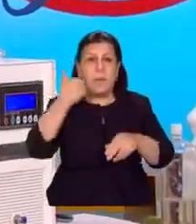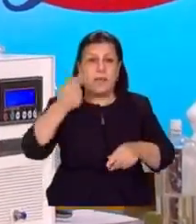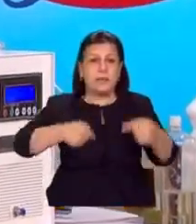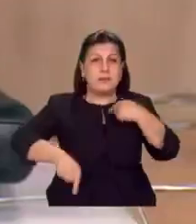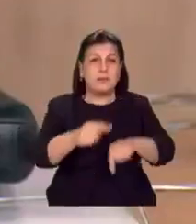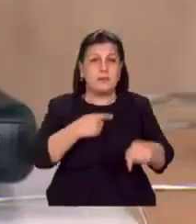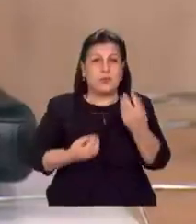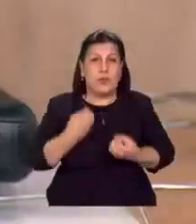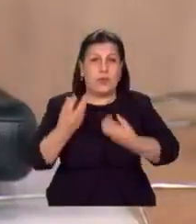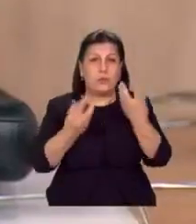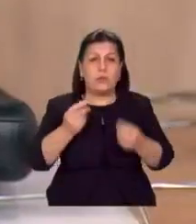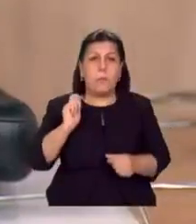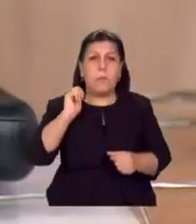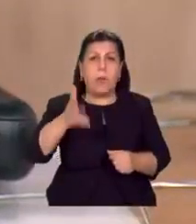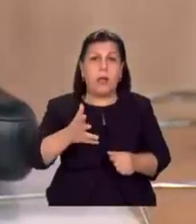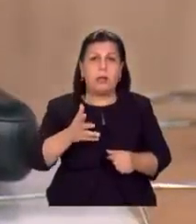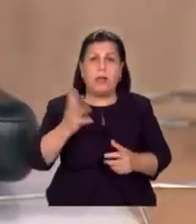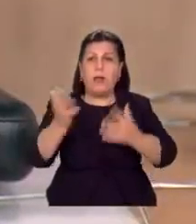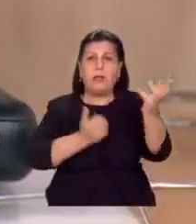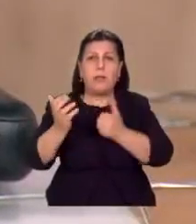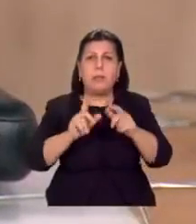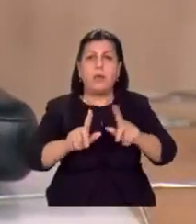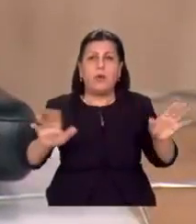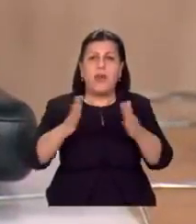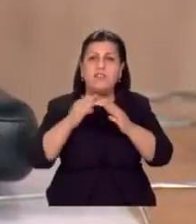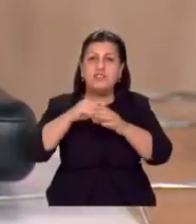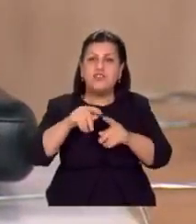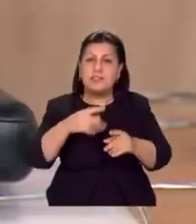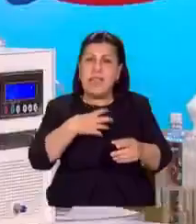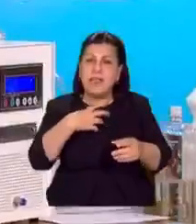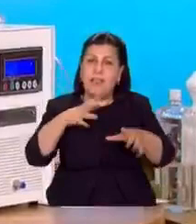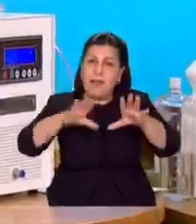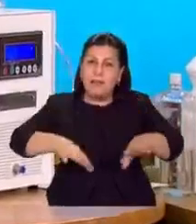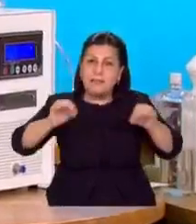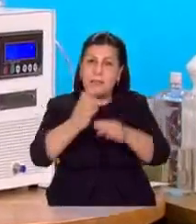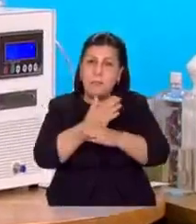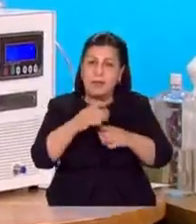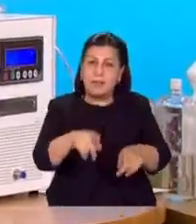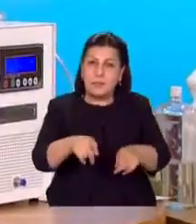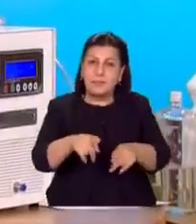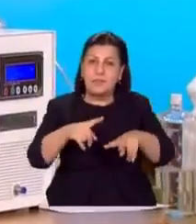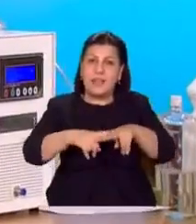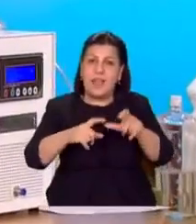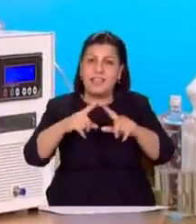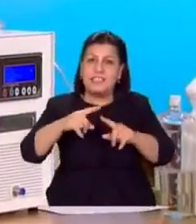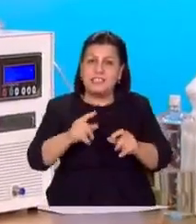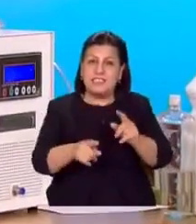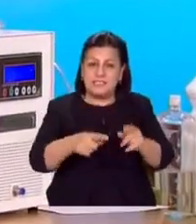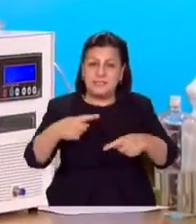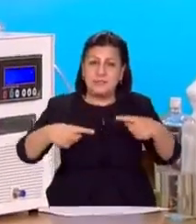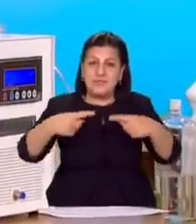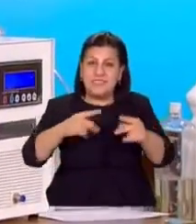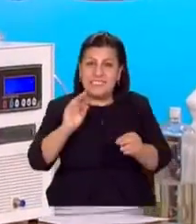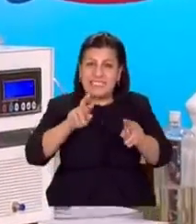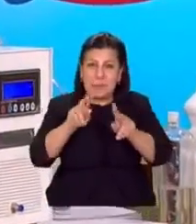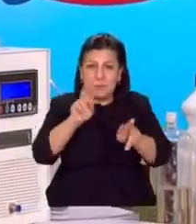zaten üretmiş oluyor pahalı yatırımlar yapmaktansa evinize üretebileceğimiz bir hipokloroz asit cihazı bu